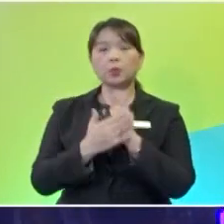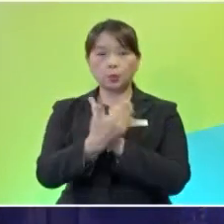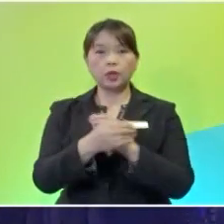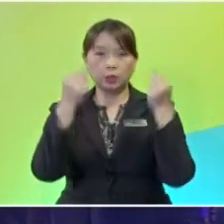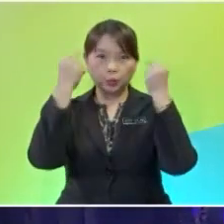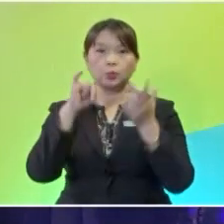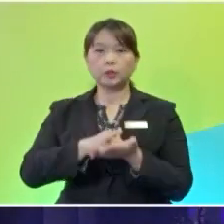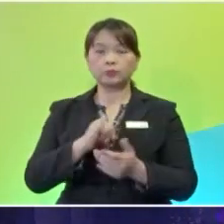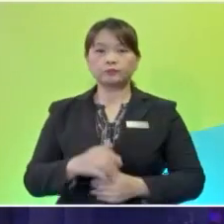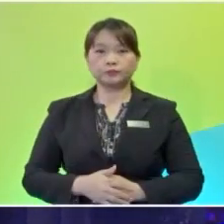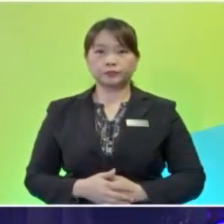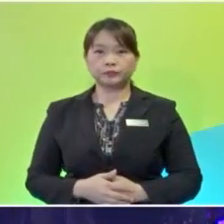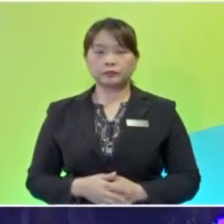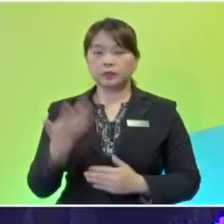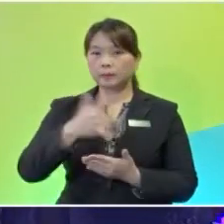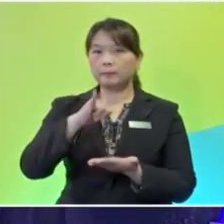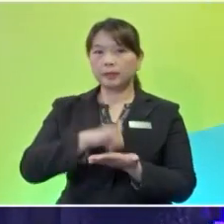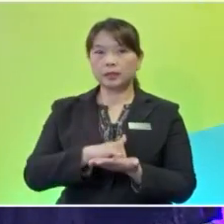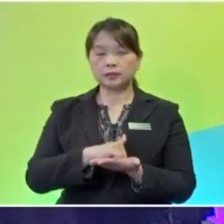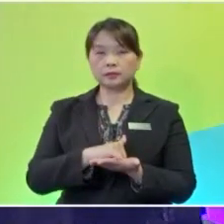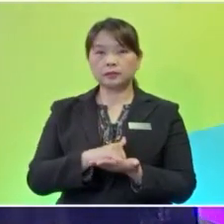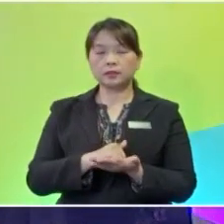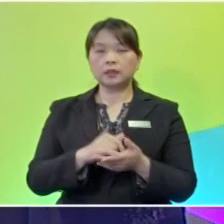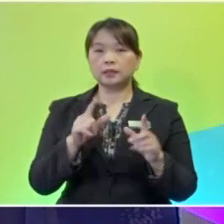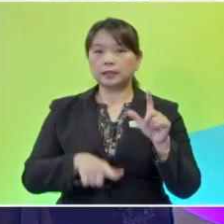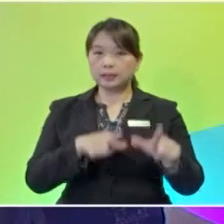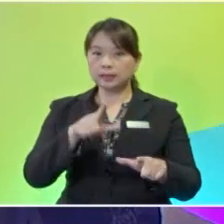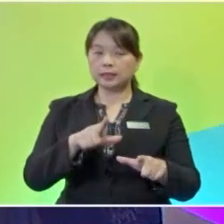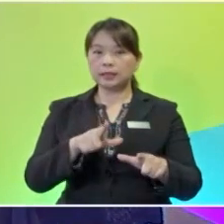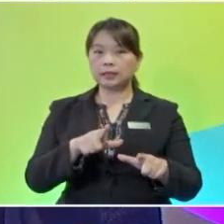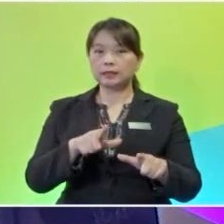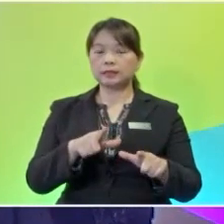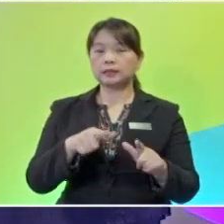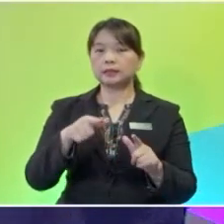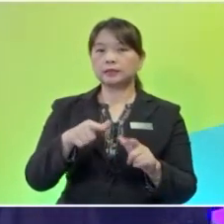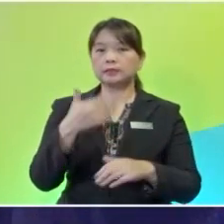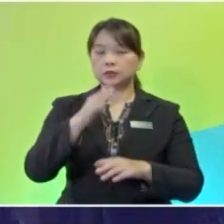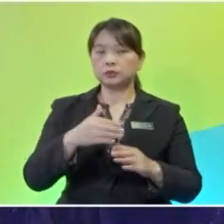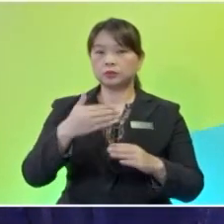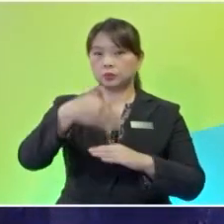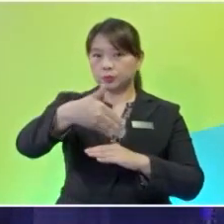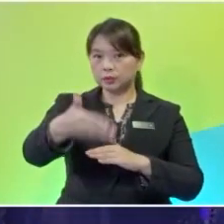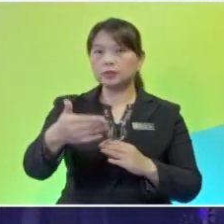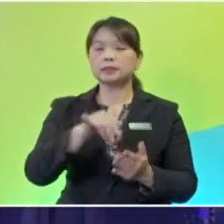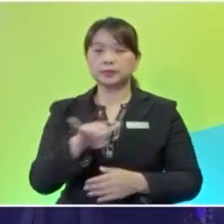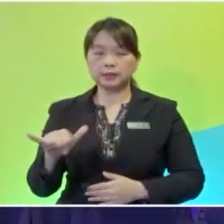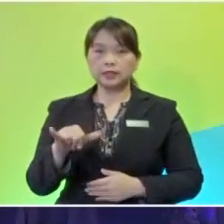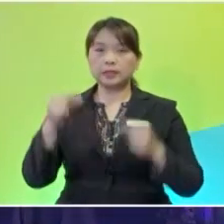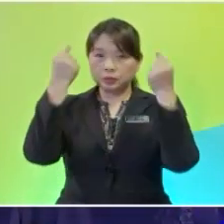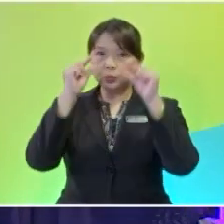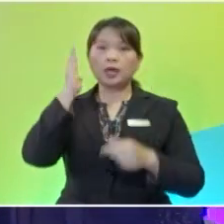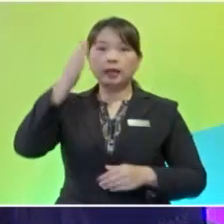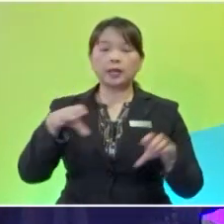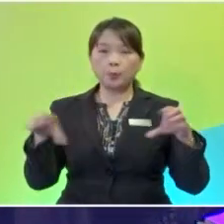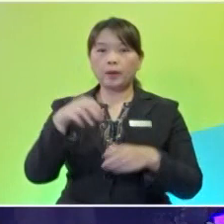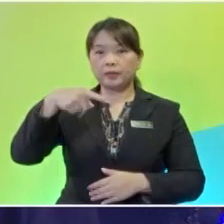什么。接着呢，这个步骤就是在一个进行的教学结束过后呢，老师就会开始做一个